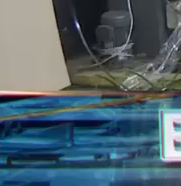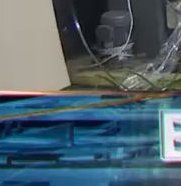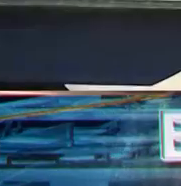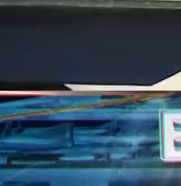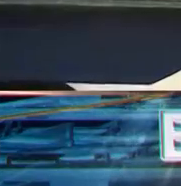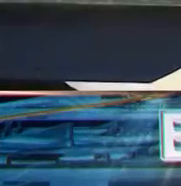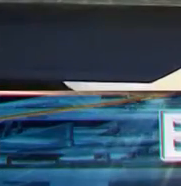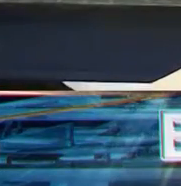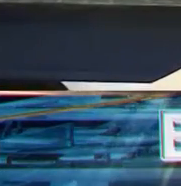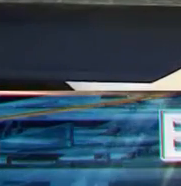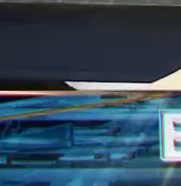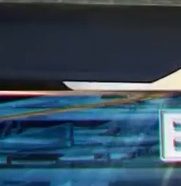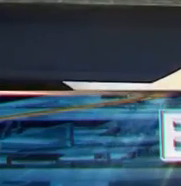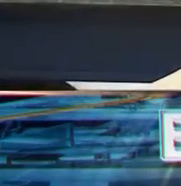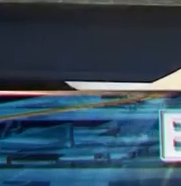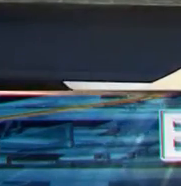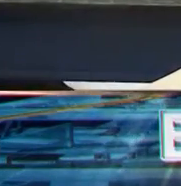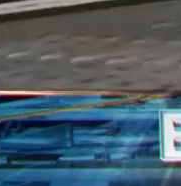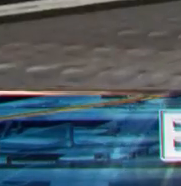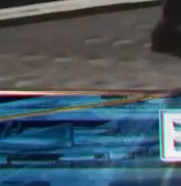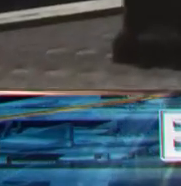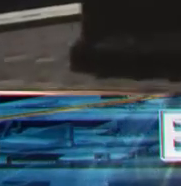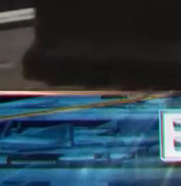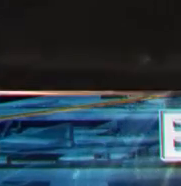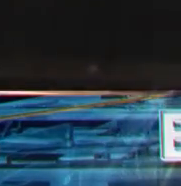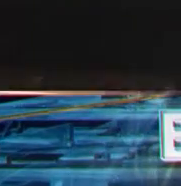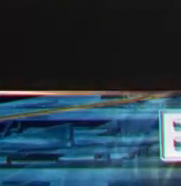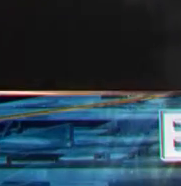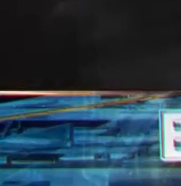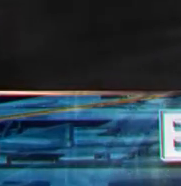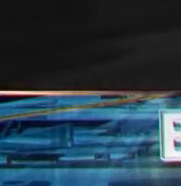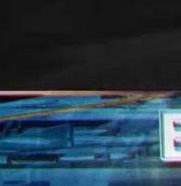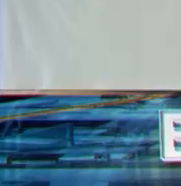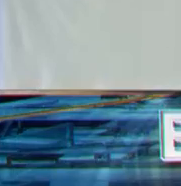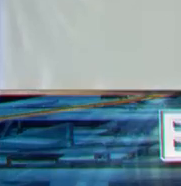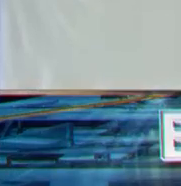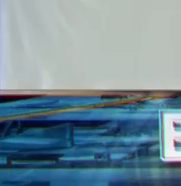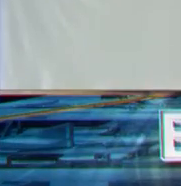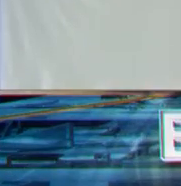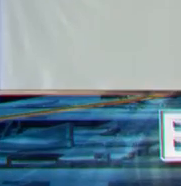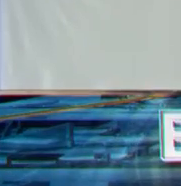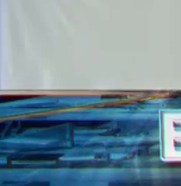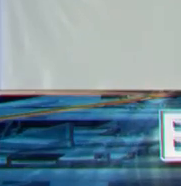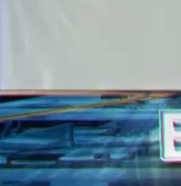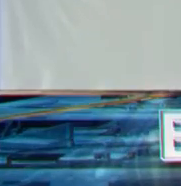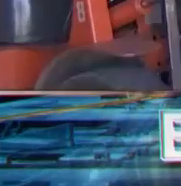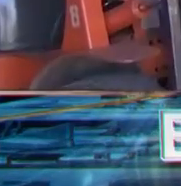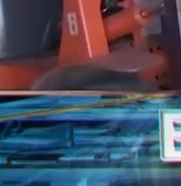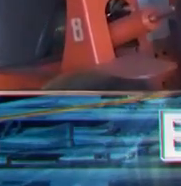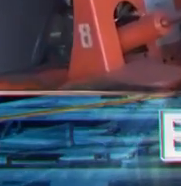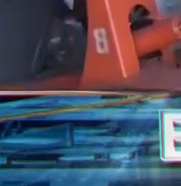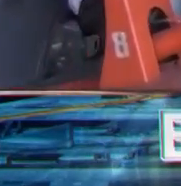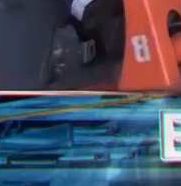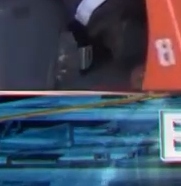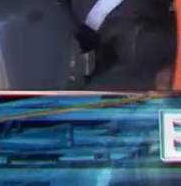Қайнар АКБ зауыты өз өнімін Дубайға жөнелтті. Қазақстандық аккумуляторлар енді парсы шығанағы елдеріне де экспортқа шығарылады.